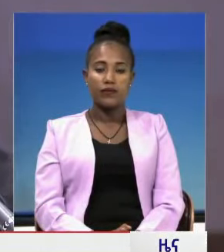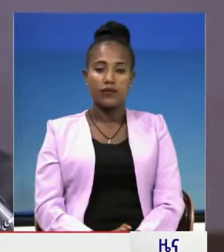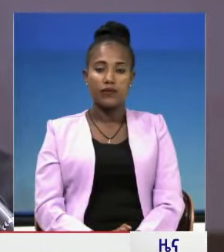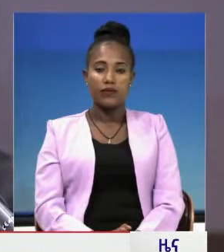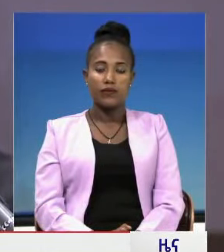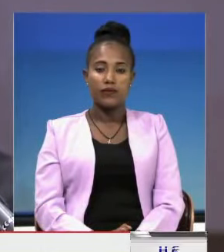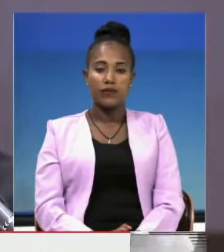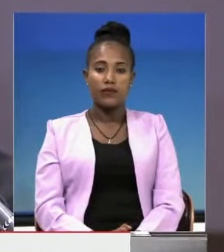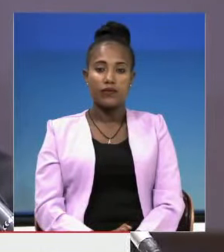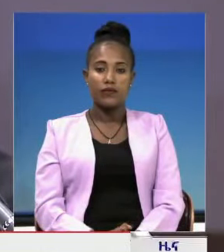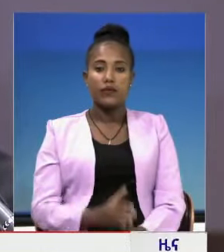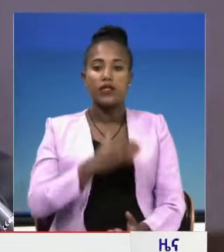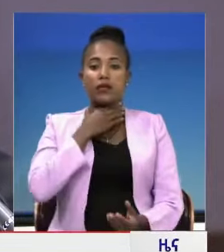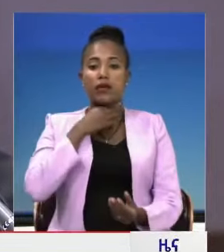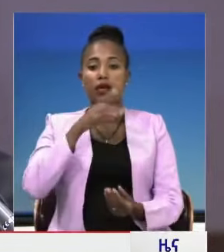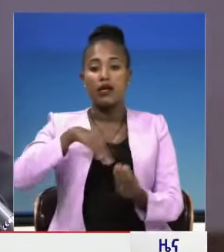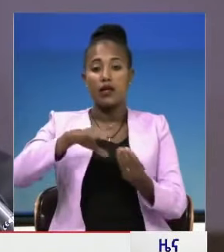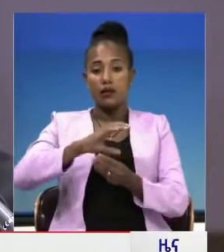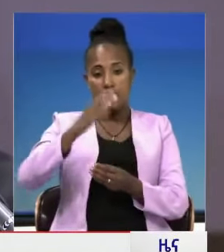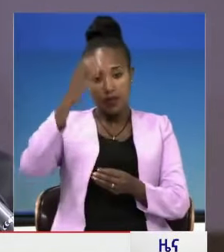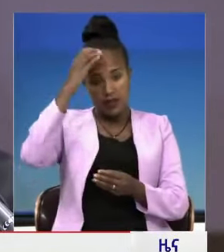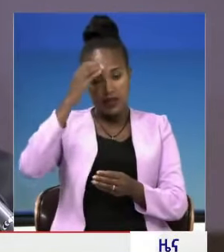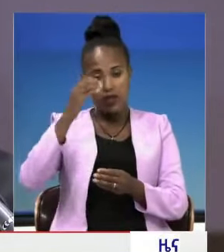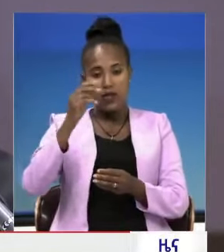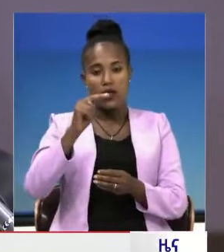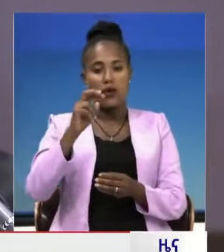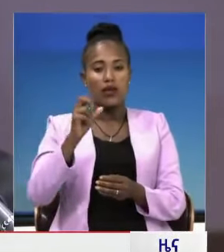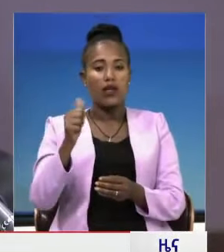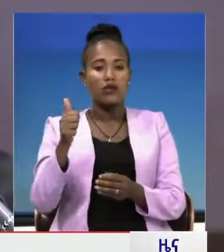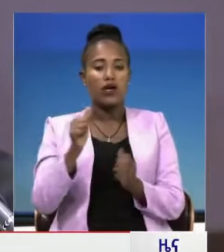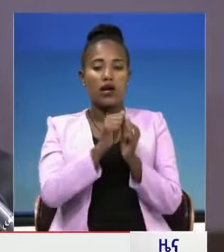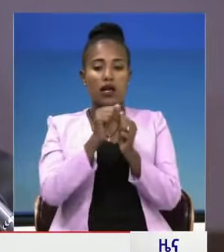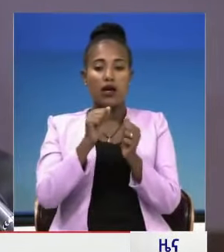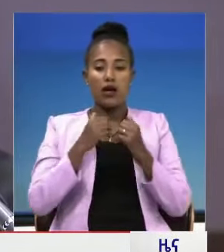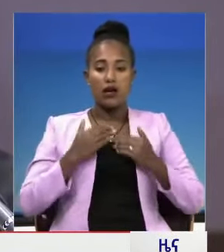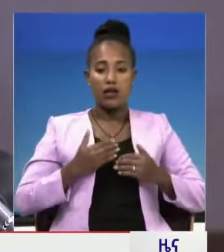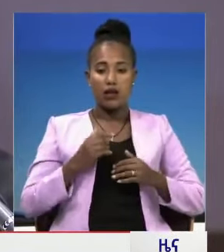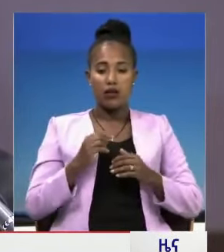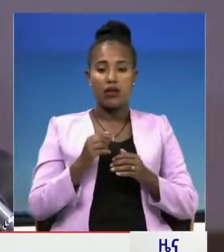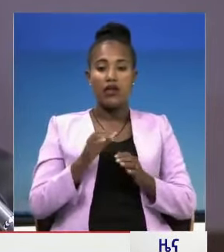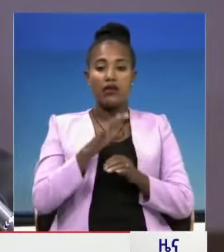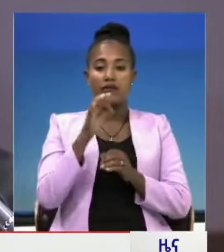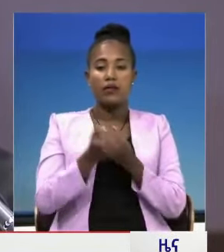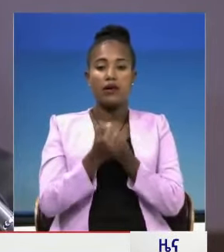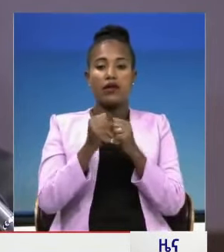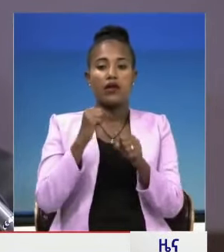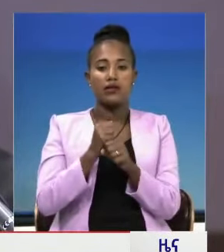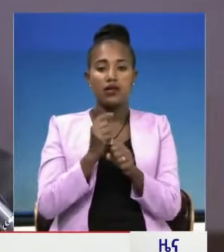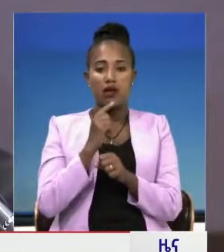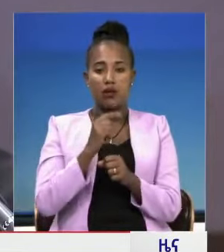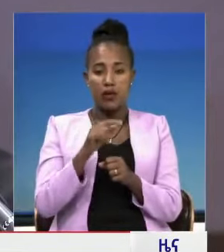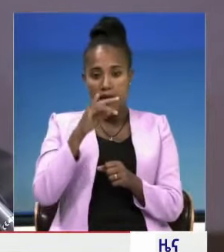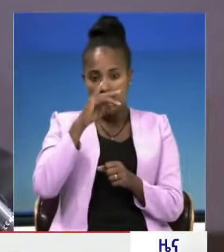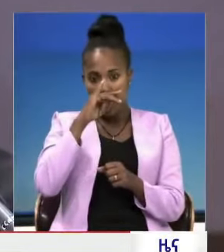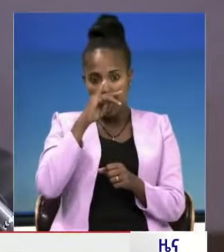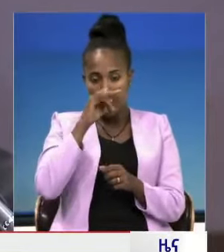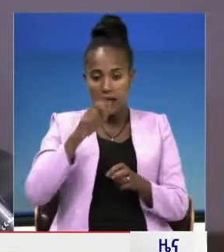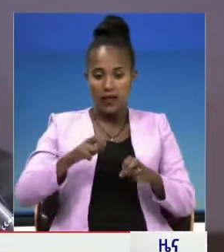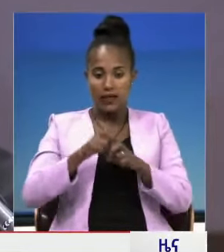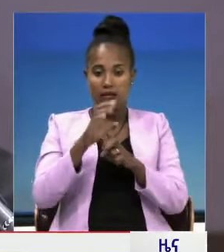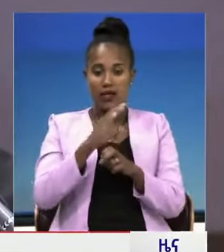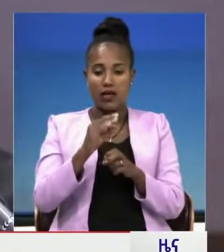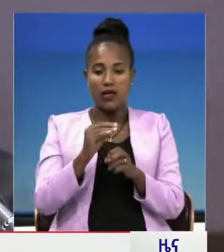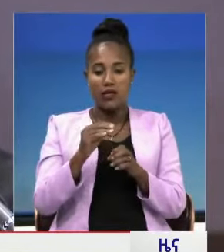partners, የአማራ ክልል መንግስት ከዩኤን እና ሌሎች አጋር አካላት ጋር በመሆን ነፍስ ለማዳን እየሰራ ነው። ሕፃናትን